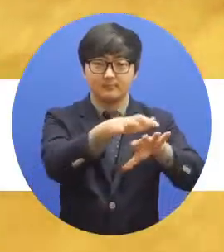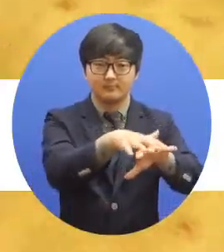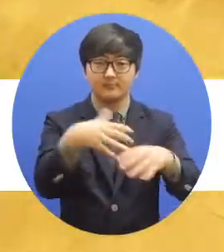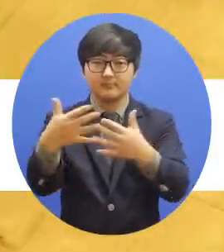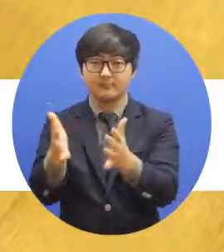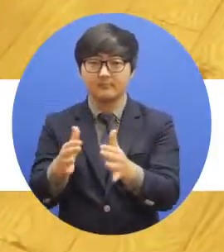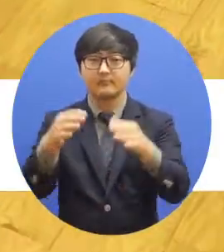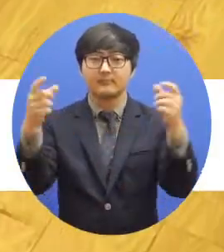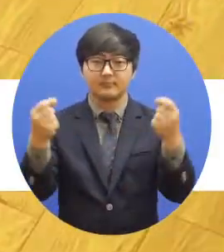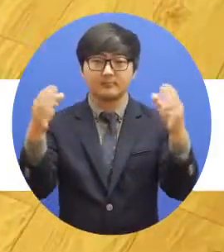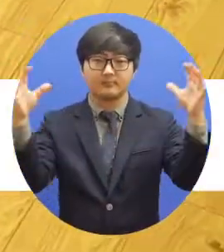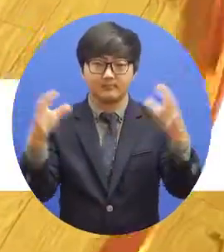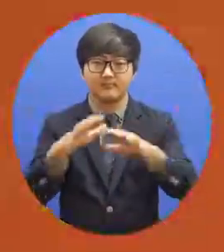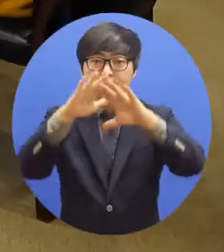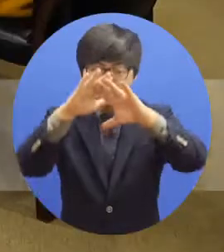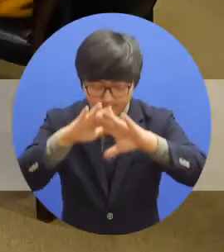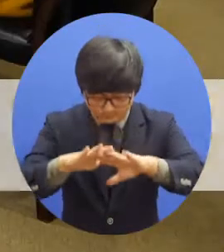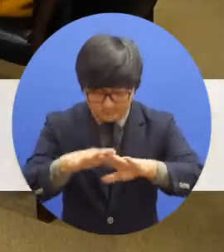세배가 열렸습니다.